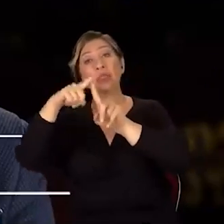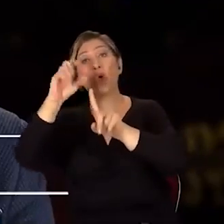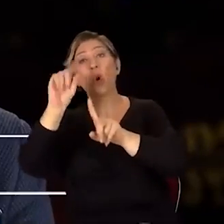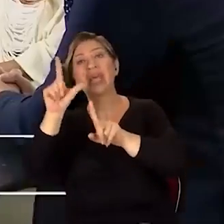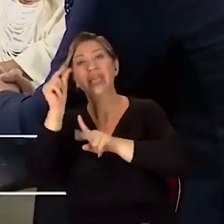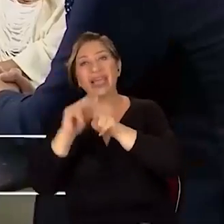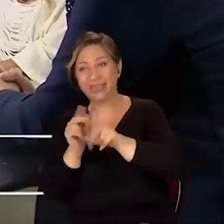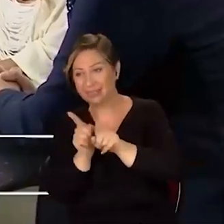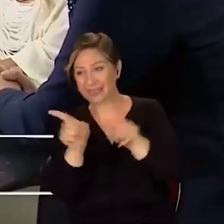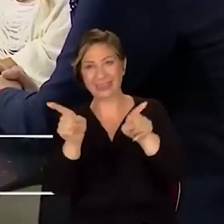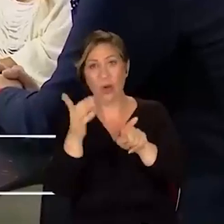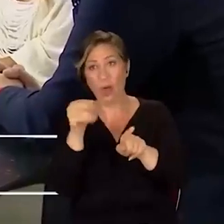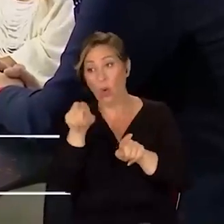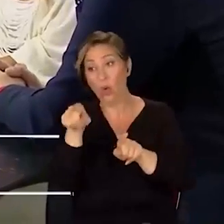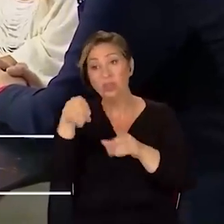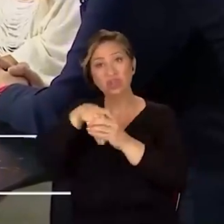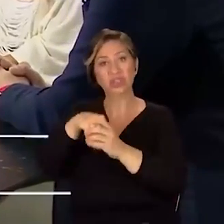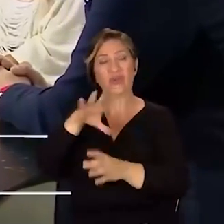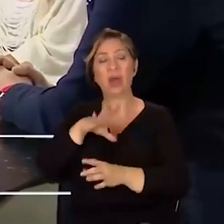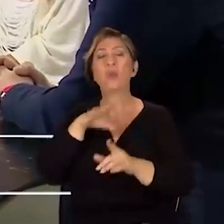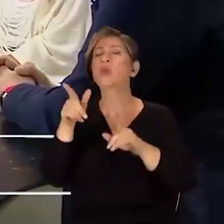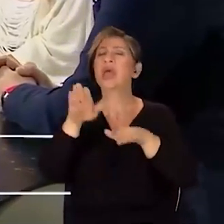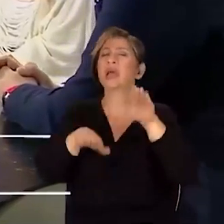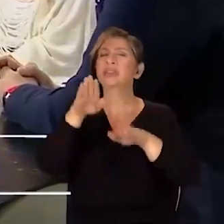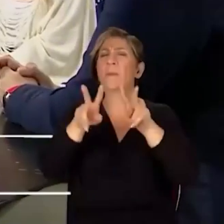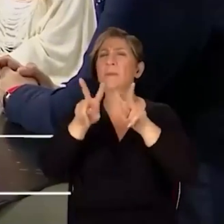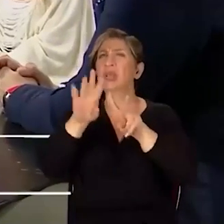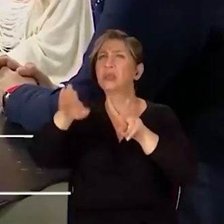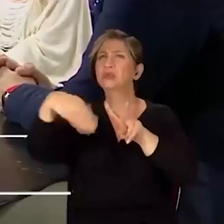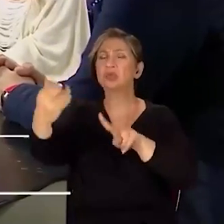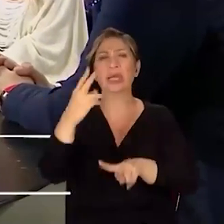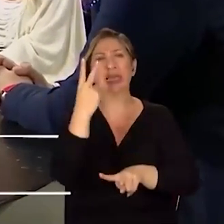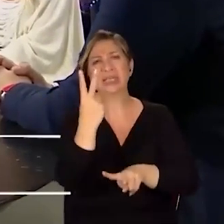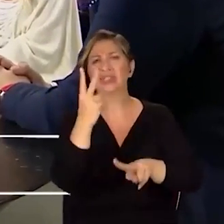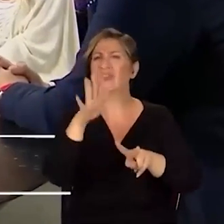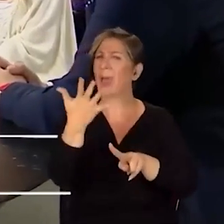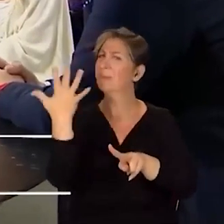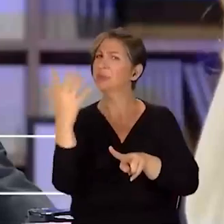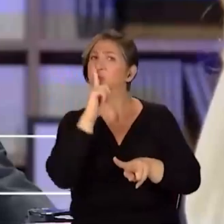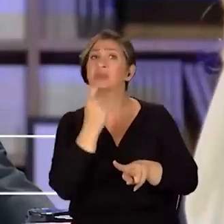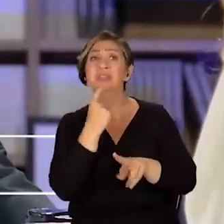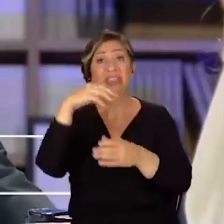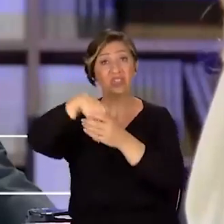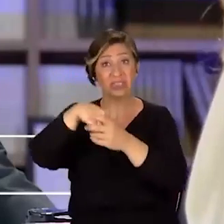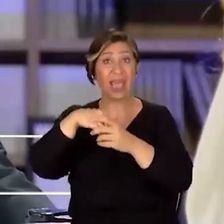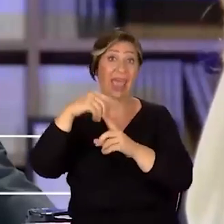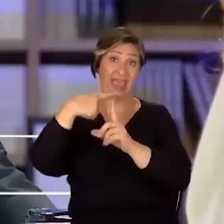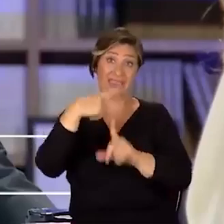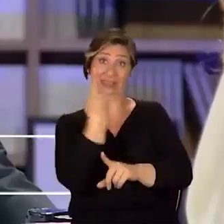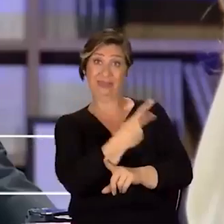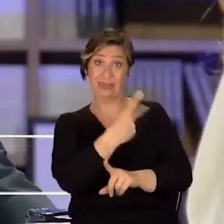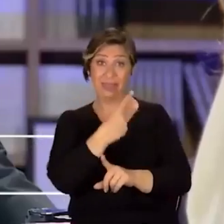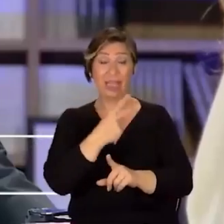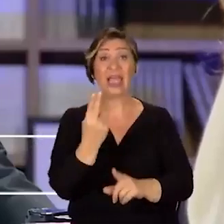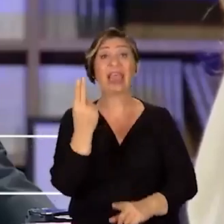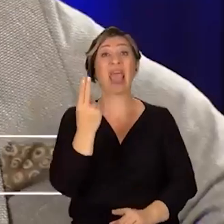geçer yedi uyurlar. Yani bu yaklaşık milattan sonra 2. ile 5. yüzyıldadır Hristiyan kaynaklarında ve sayısı vardır.